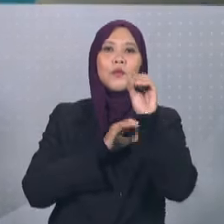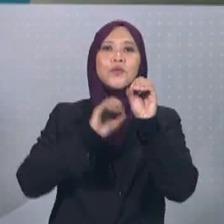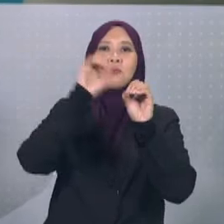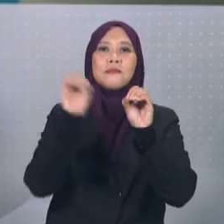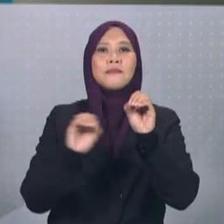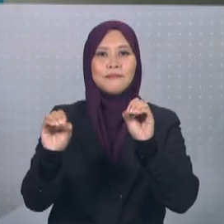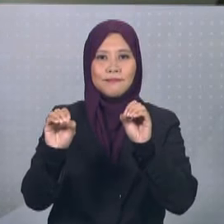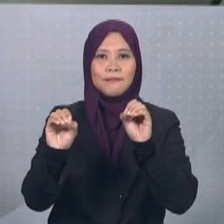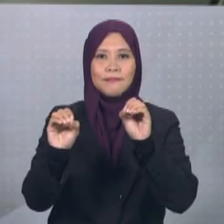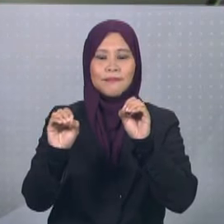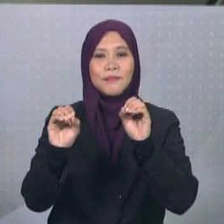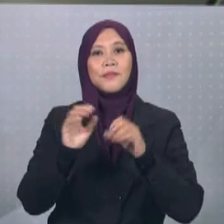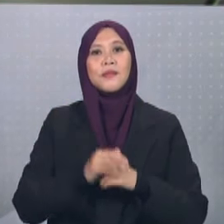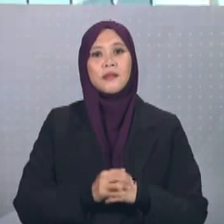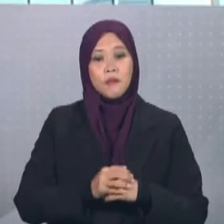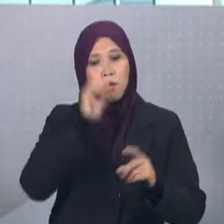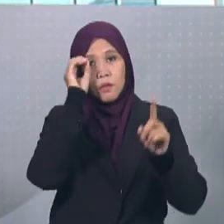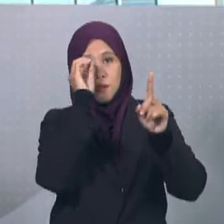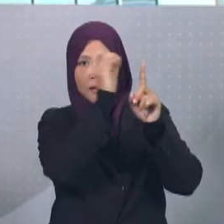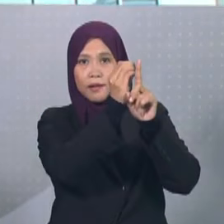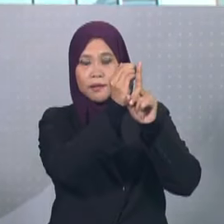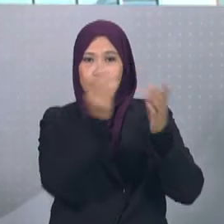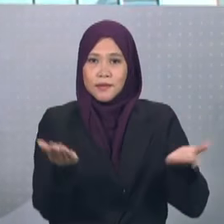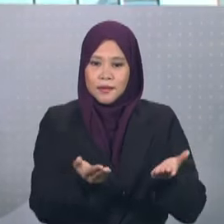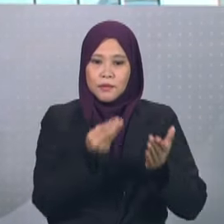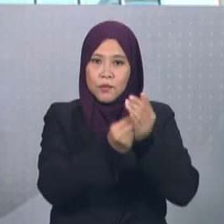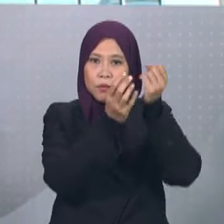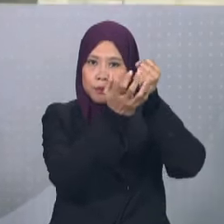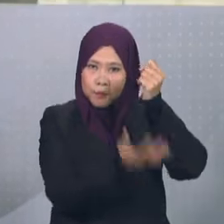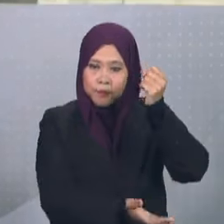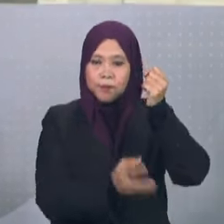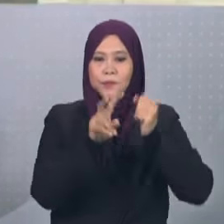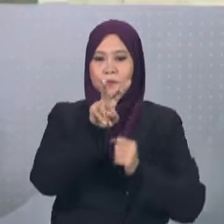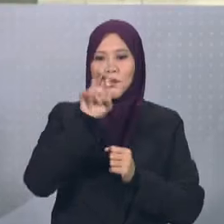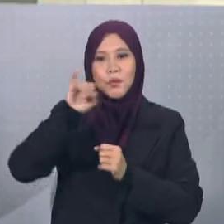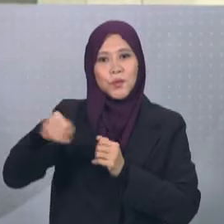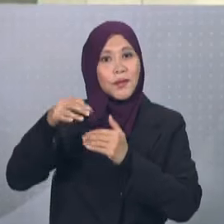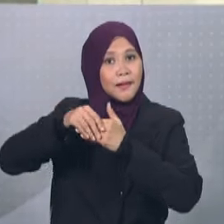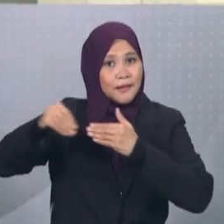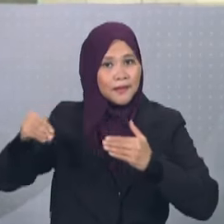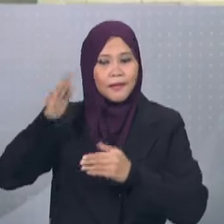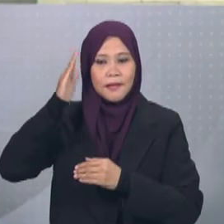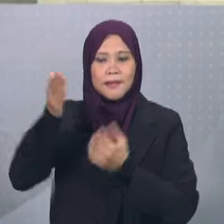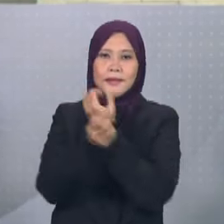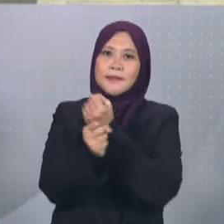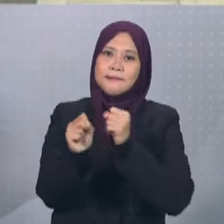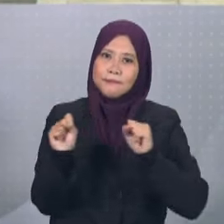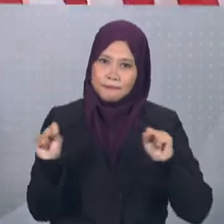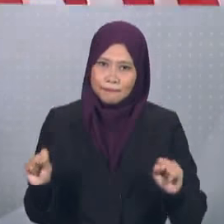0%. Dan untuk tujuan ini, dana sebanyak RM200 juta akan